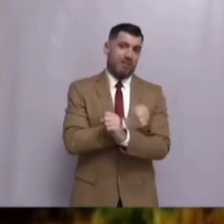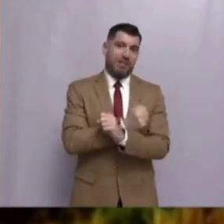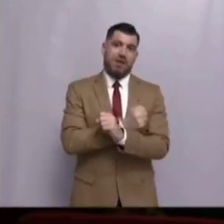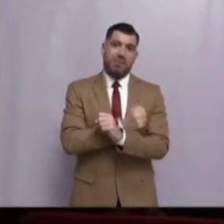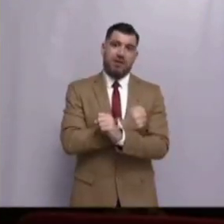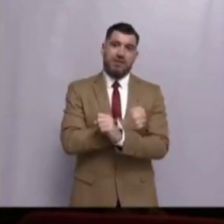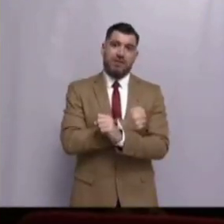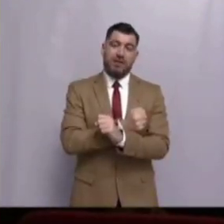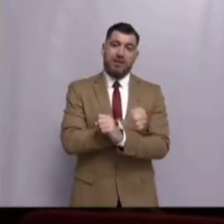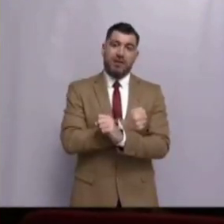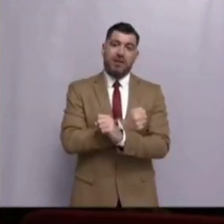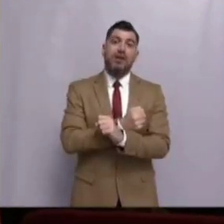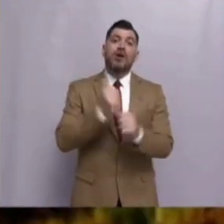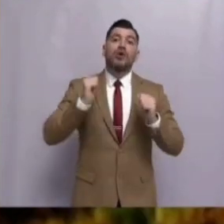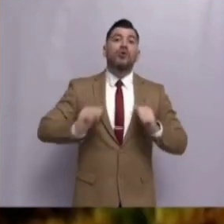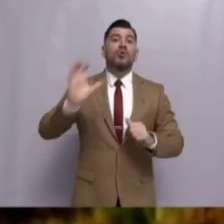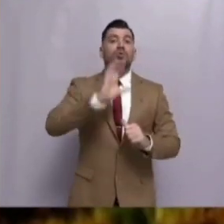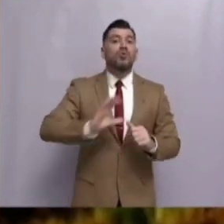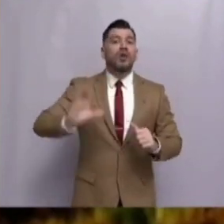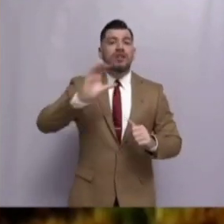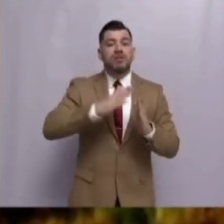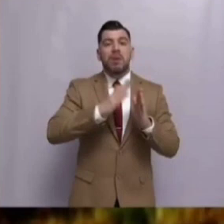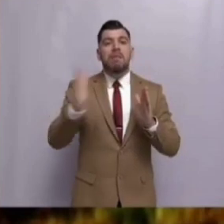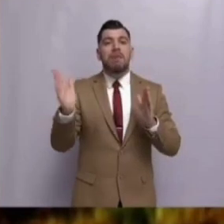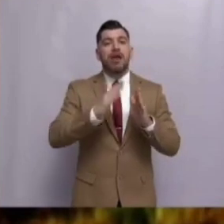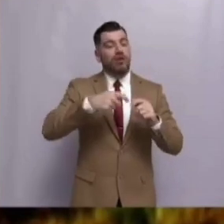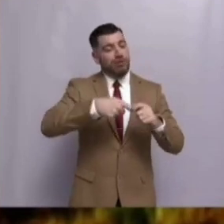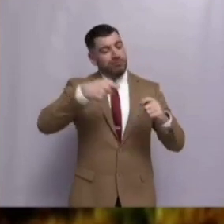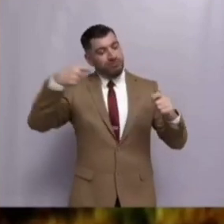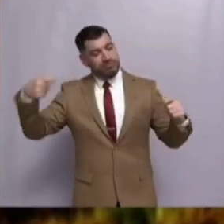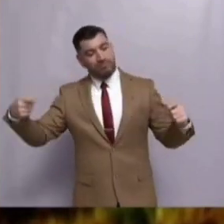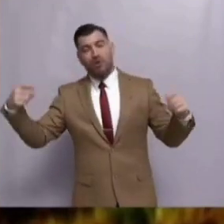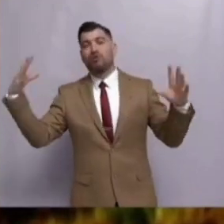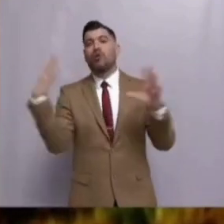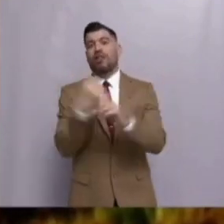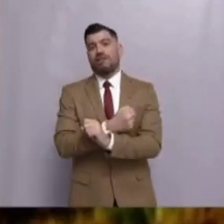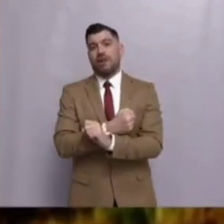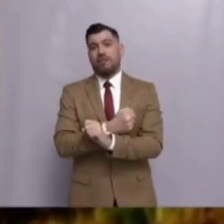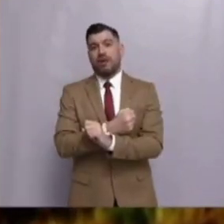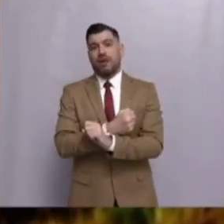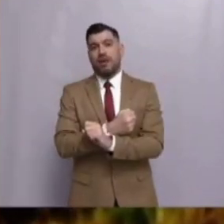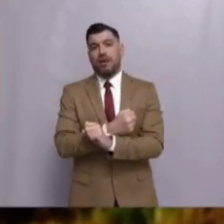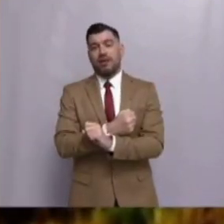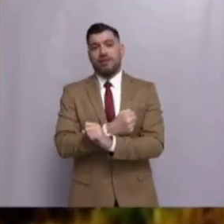της τουριστικής περιόδου. Είναι πια μία κατάκτηση για τον ελληνικό τουρισμό.